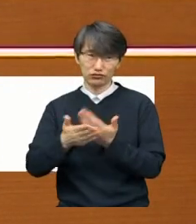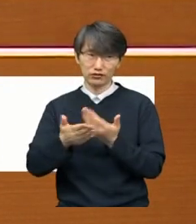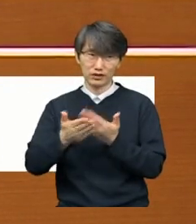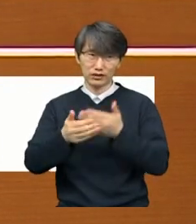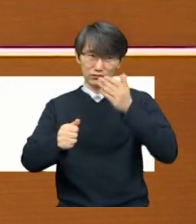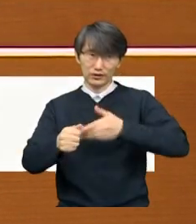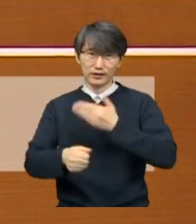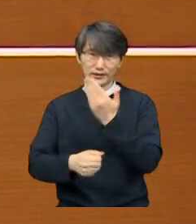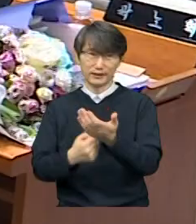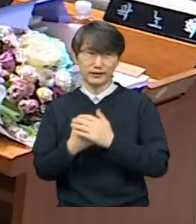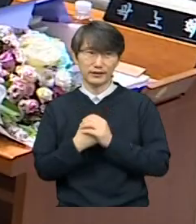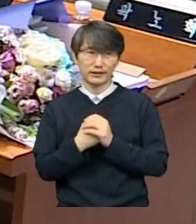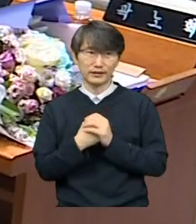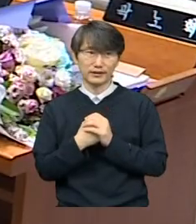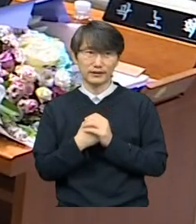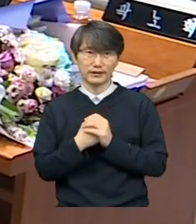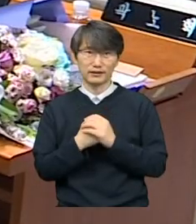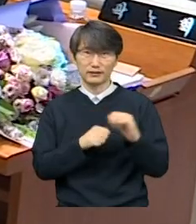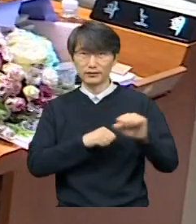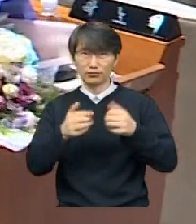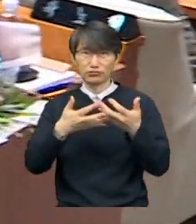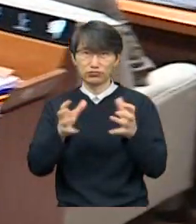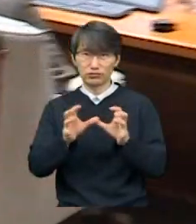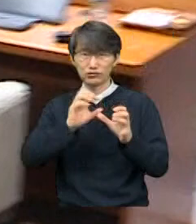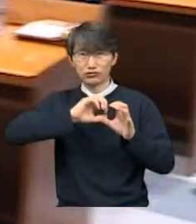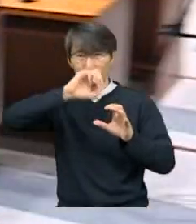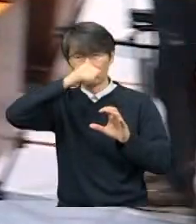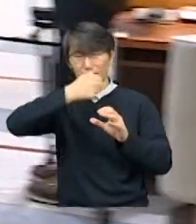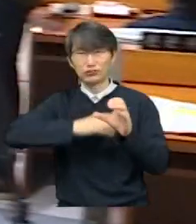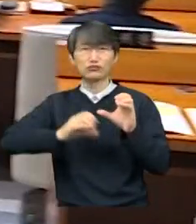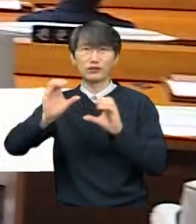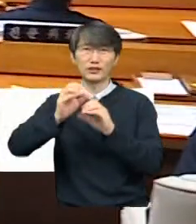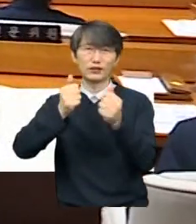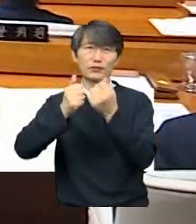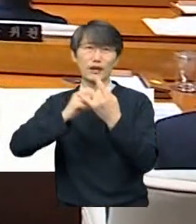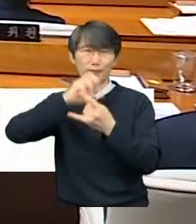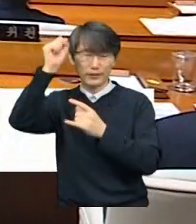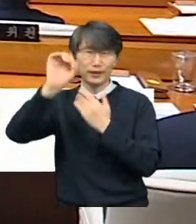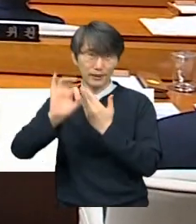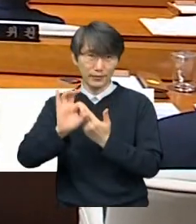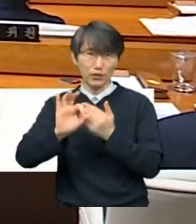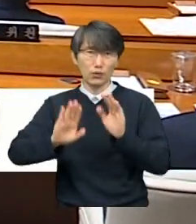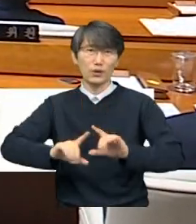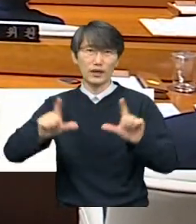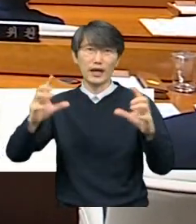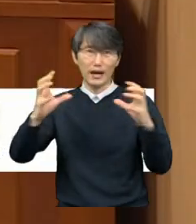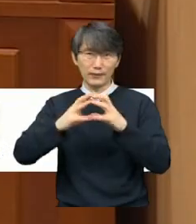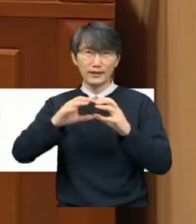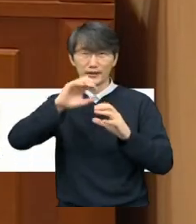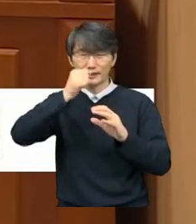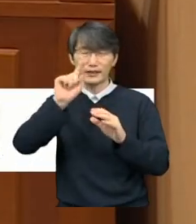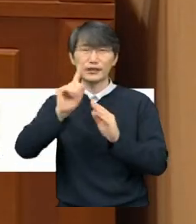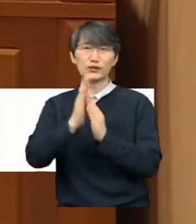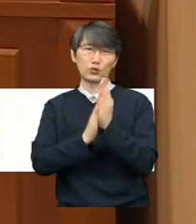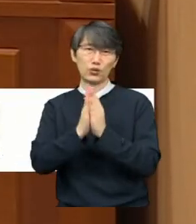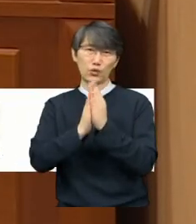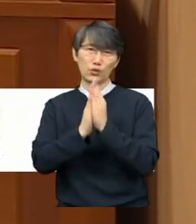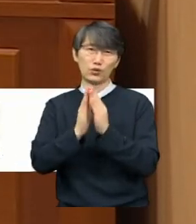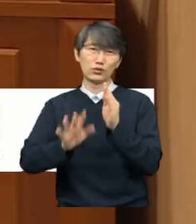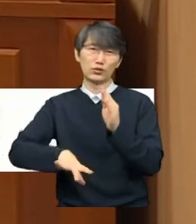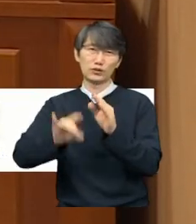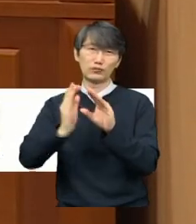것을 부탁드리면서 집행부가 편성한 추경안이 그대로 의회를 통과하게 되면 올해 총 예산은 1조 원을 넘기게